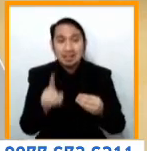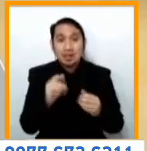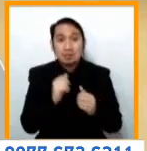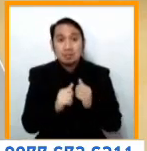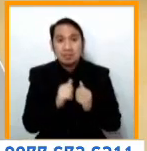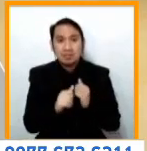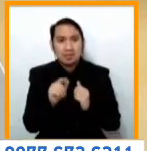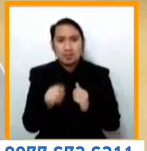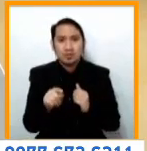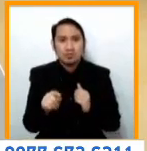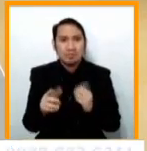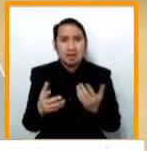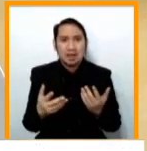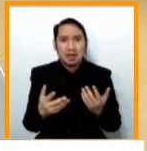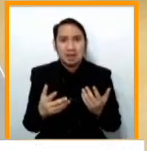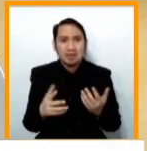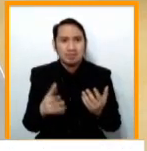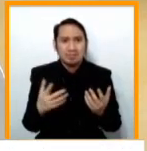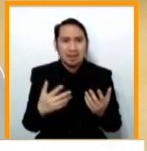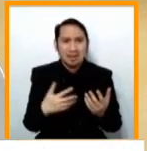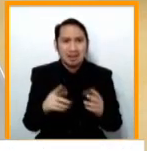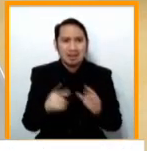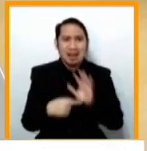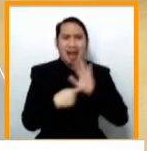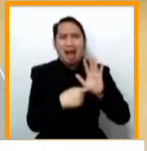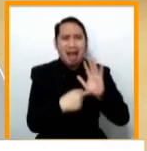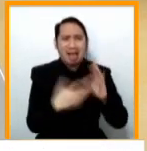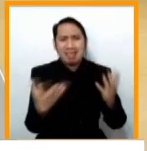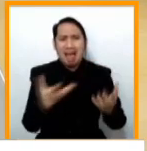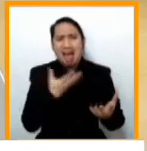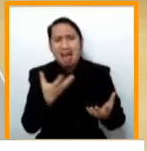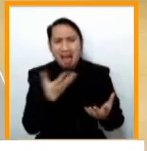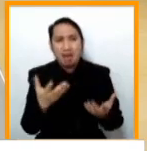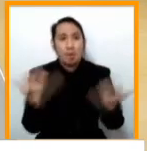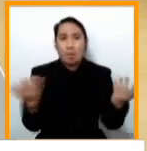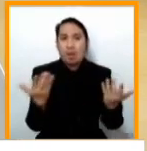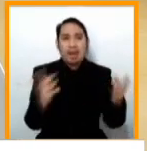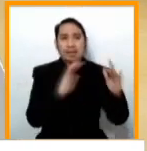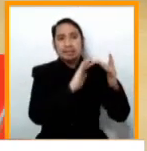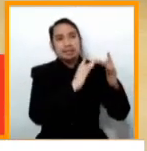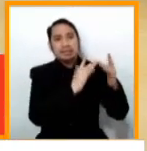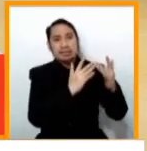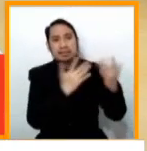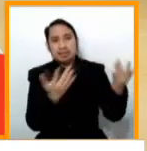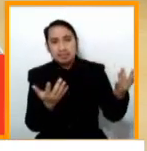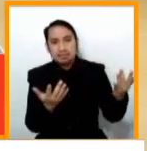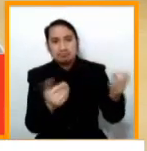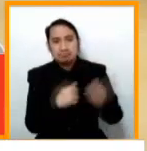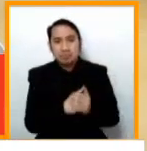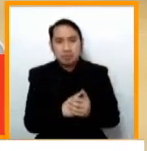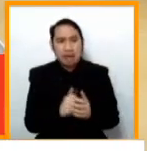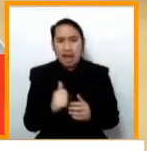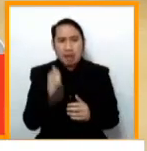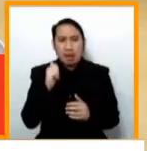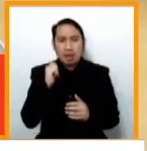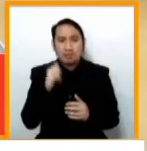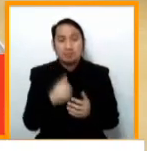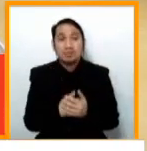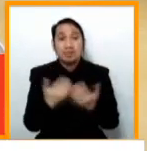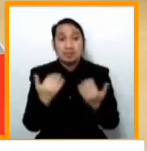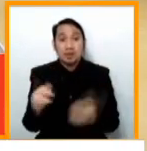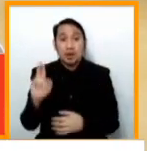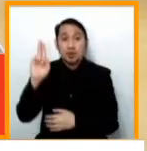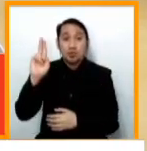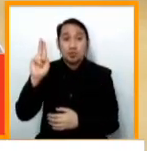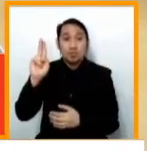mga vocal kontra bakuna sa social media. Para bigyan tayo ng mga paglilinaw, makakapanayam natin ngayon si UP College of Medicine Dean